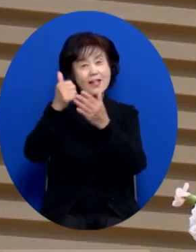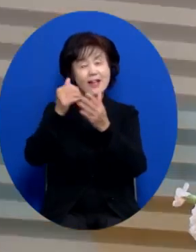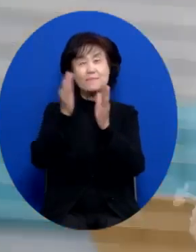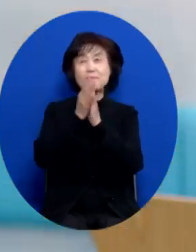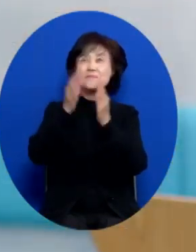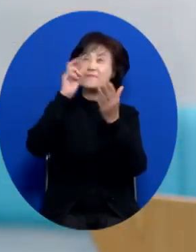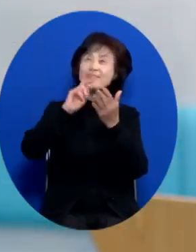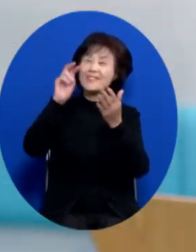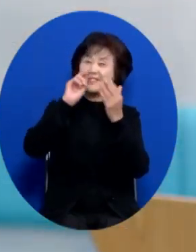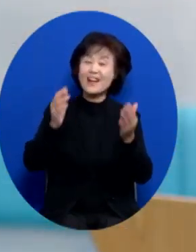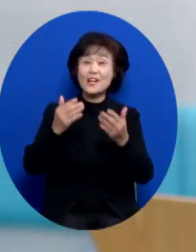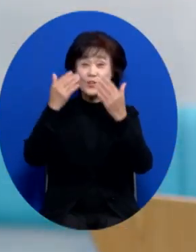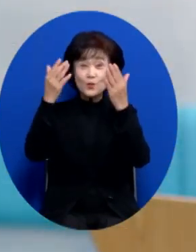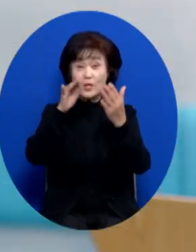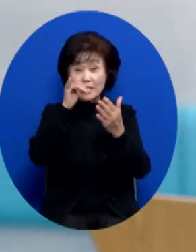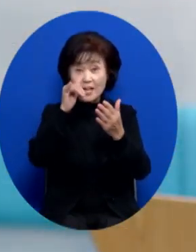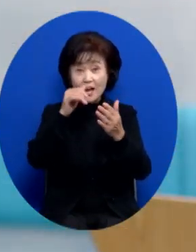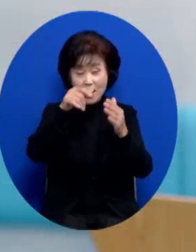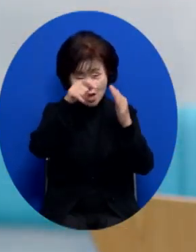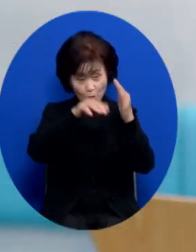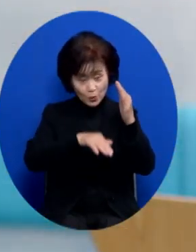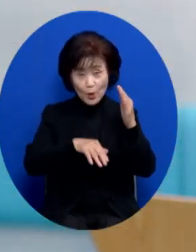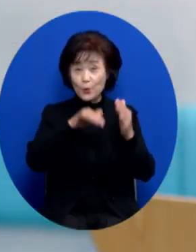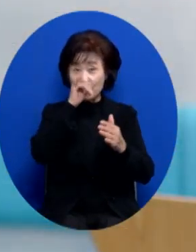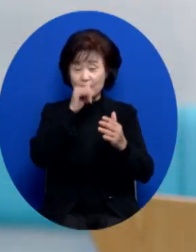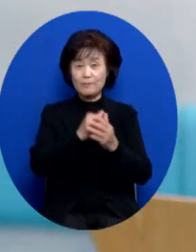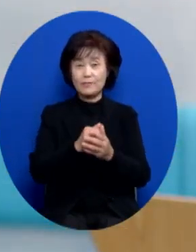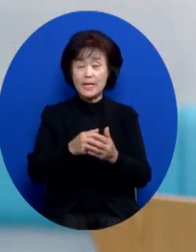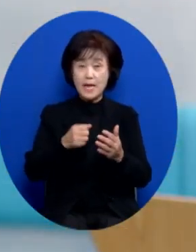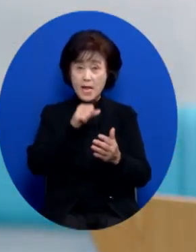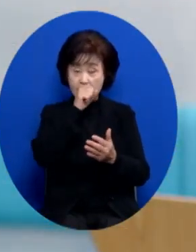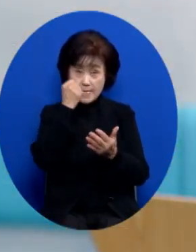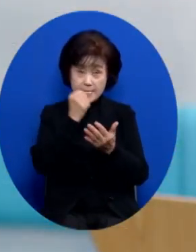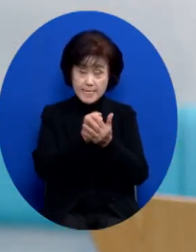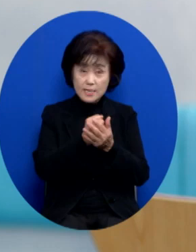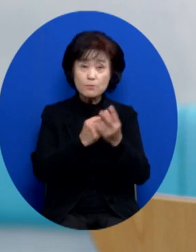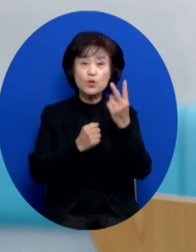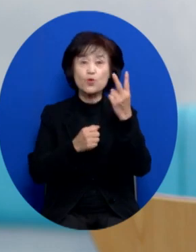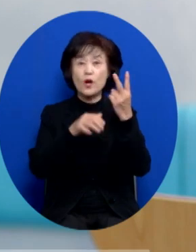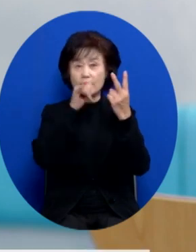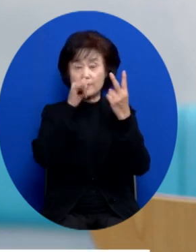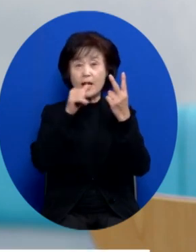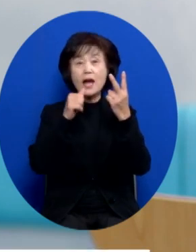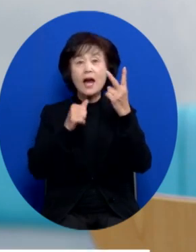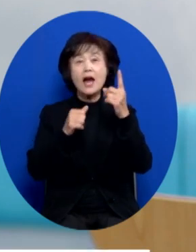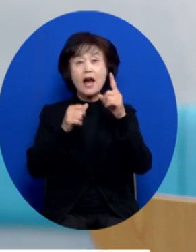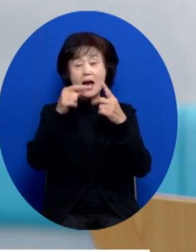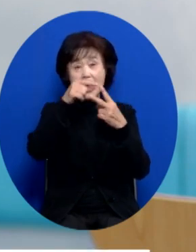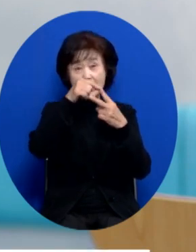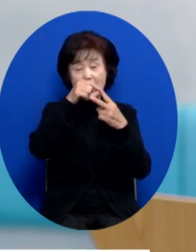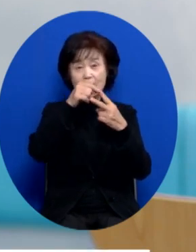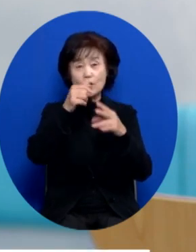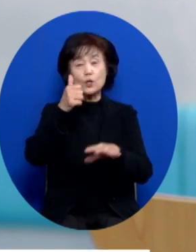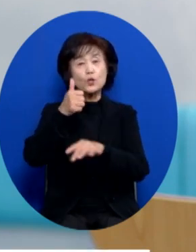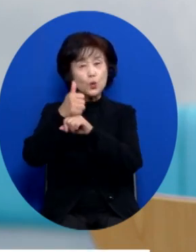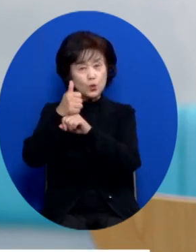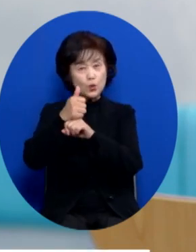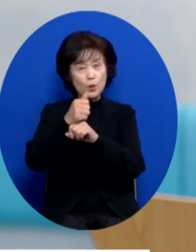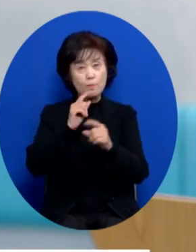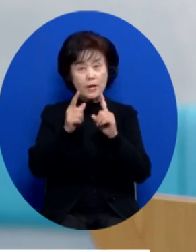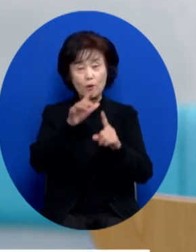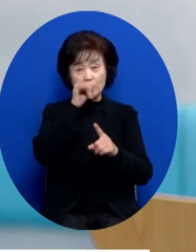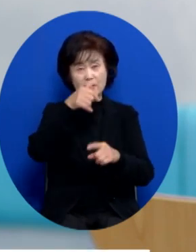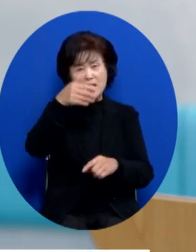있는 것입니다. 인치심에는 두 가지 의미가 있는데 하나는 소속을 의미합니다. 고대